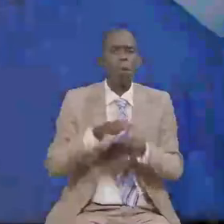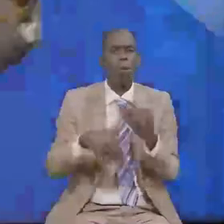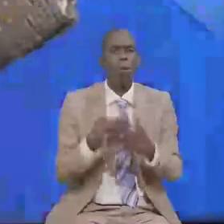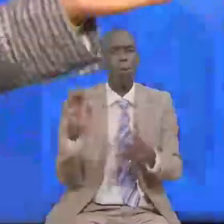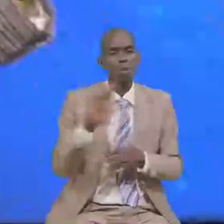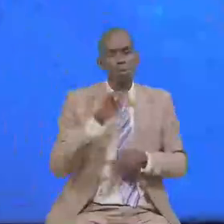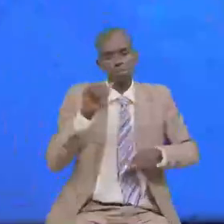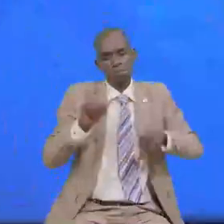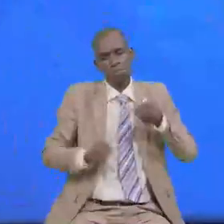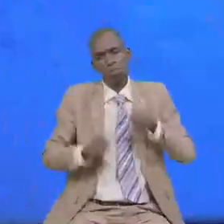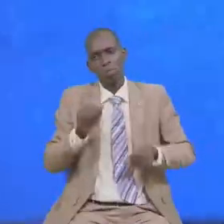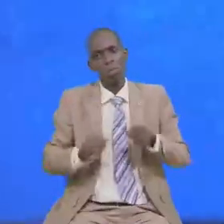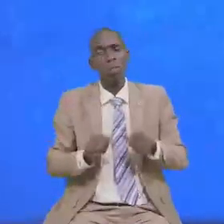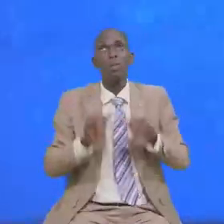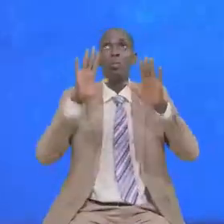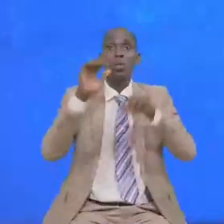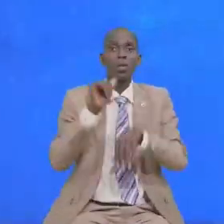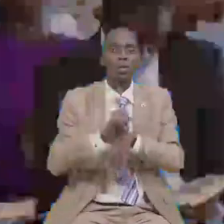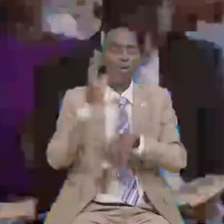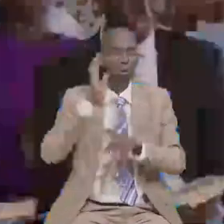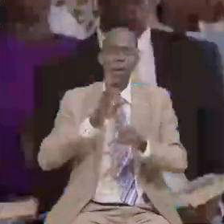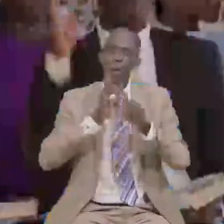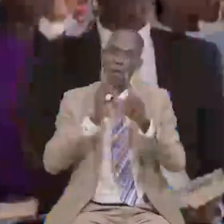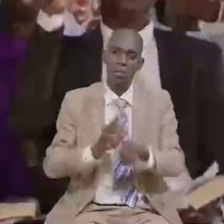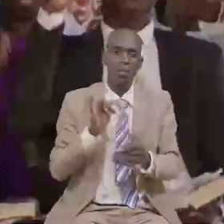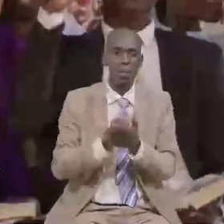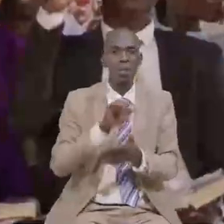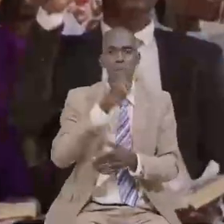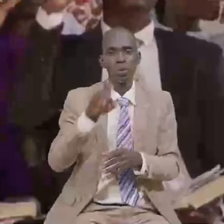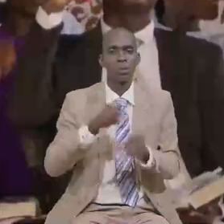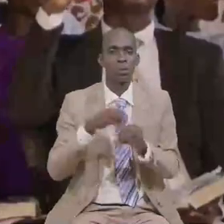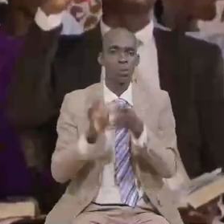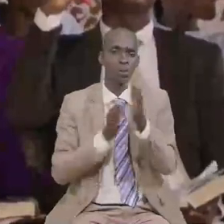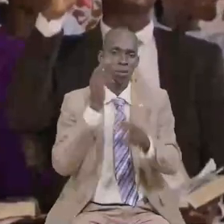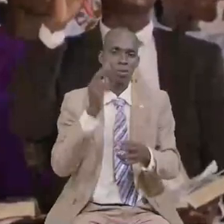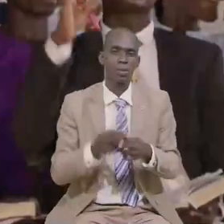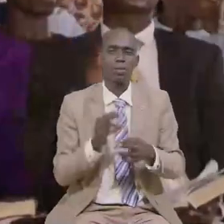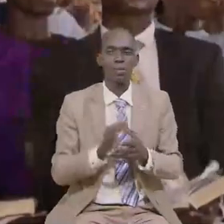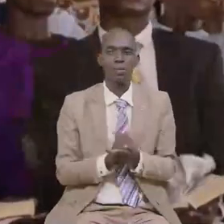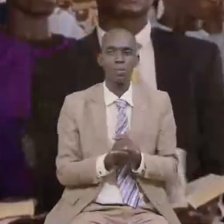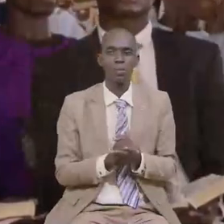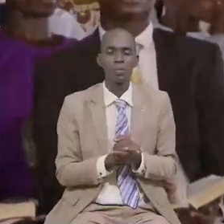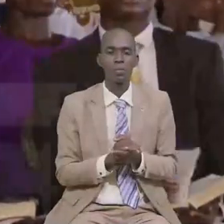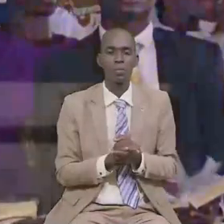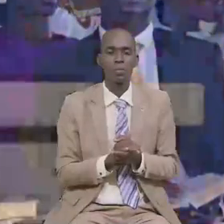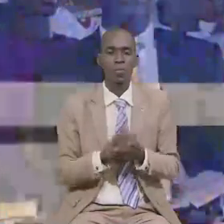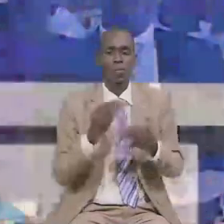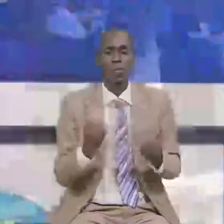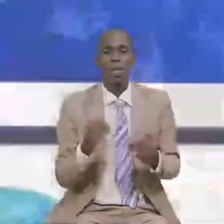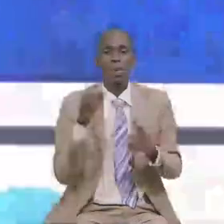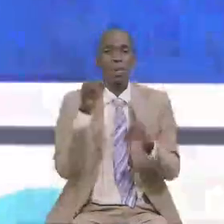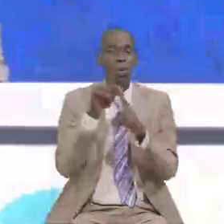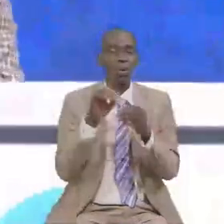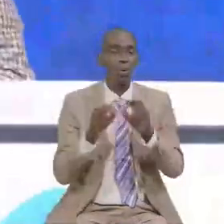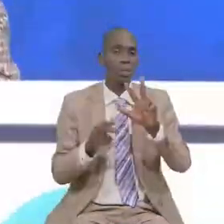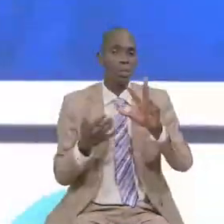ciel ce soir. Lorsque vous doutez de quelque chose, le miracle va répondre à la question là. Nous allons